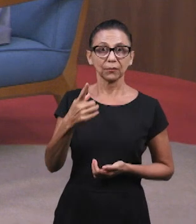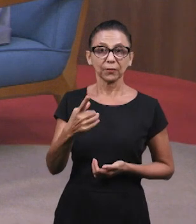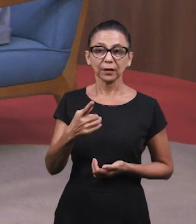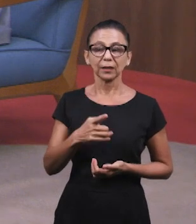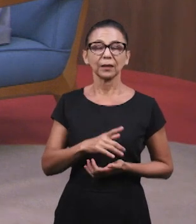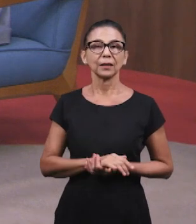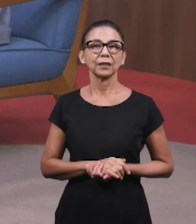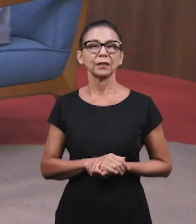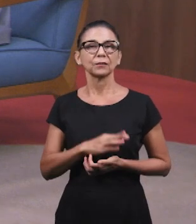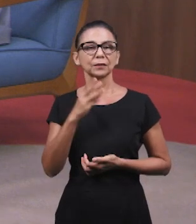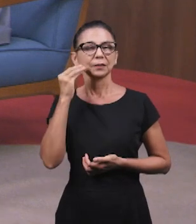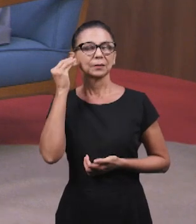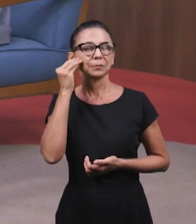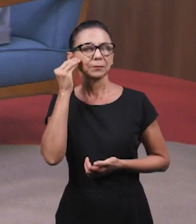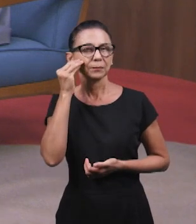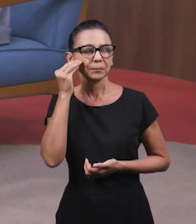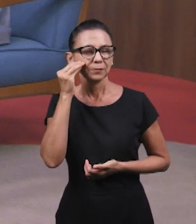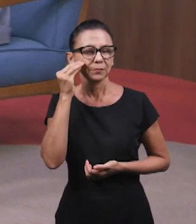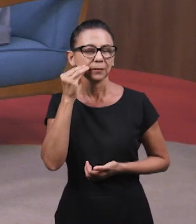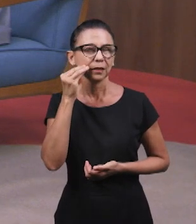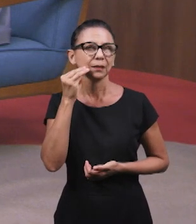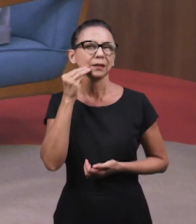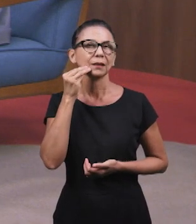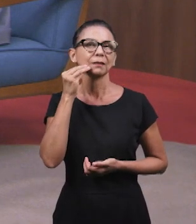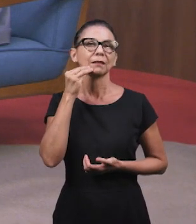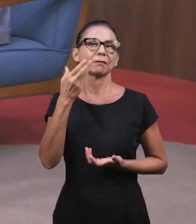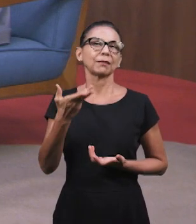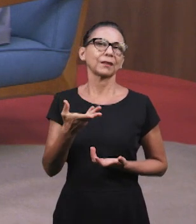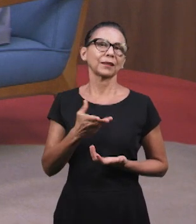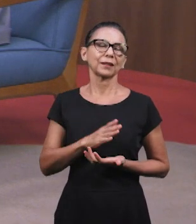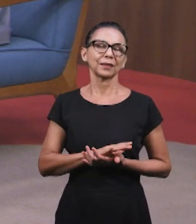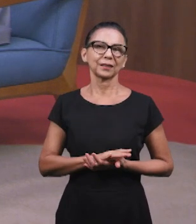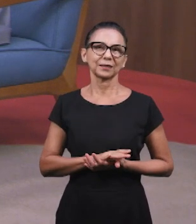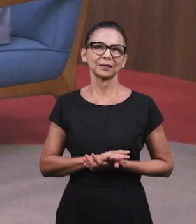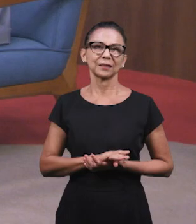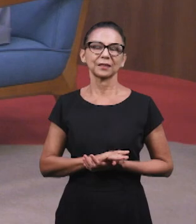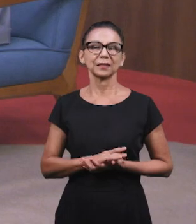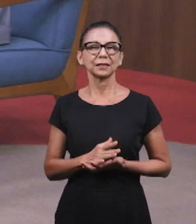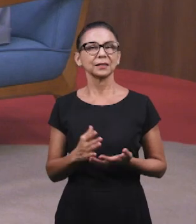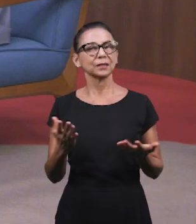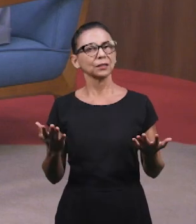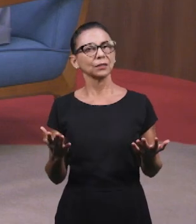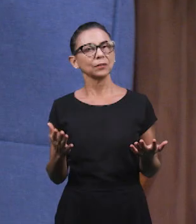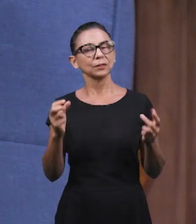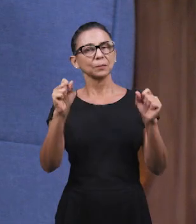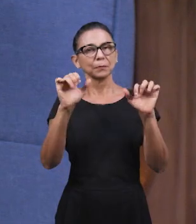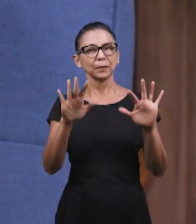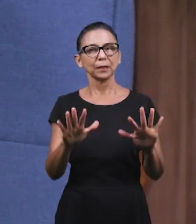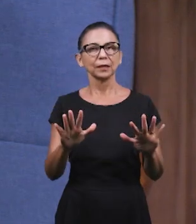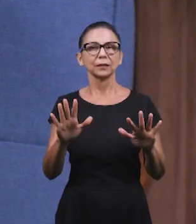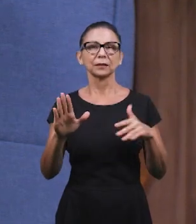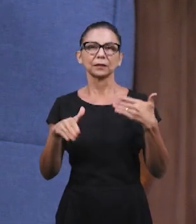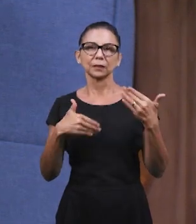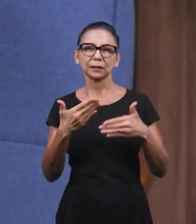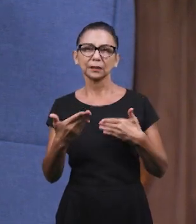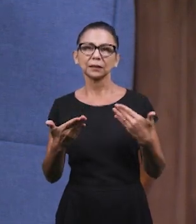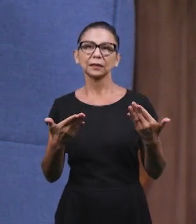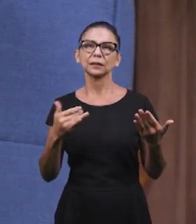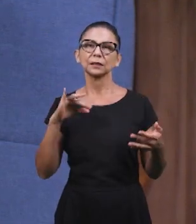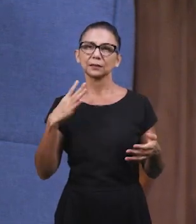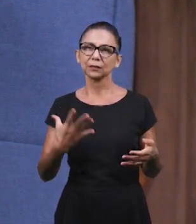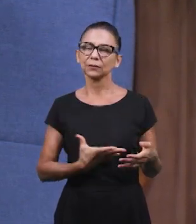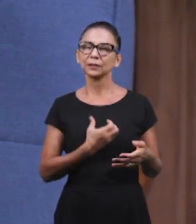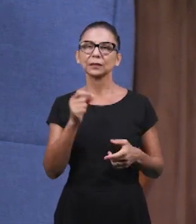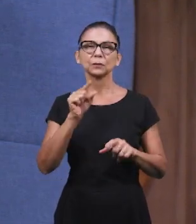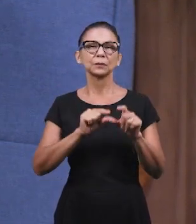l'évidence, on parle des bénédictions du salut, le joie du salut, ce qu'est l'expérience de la victoire dans la louange,